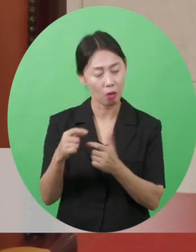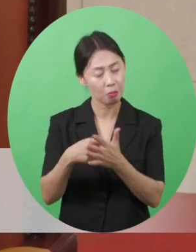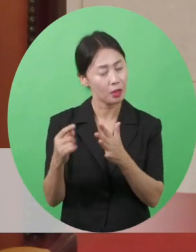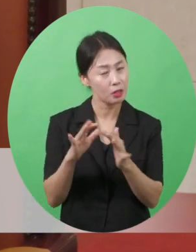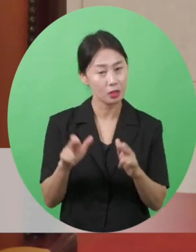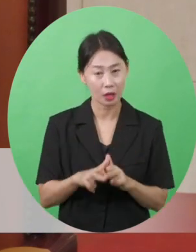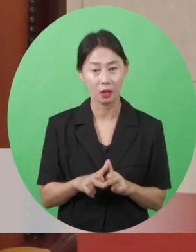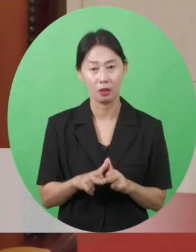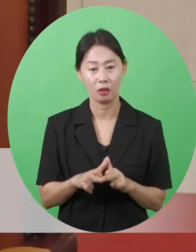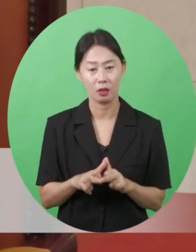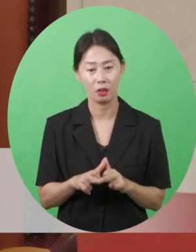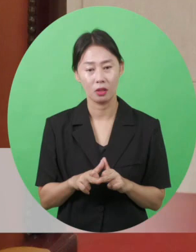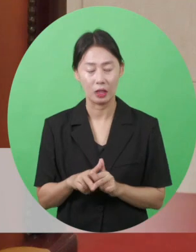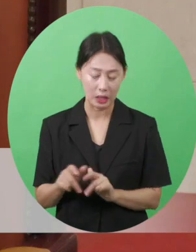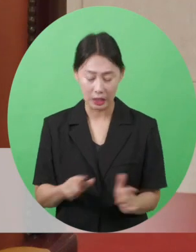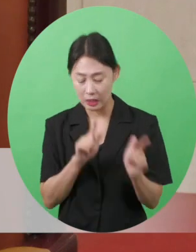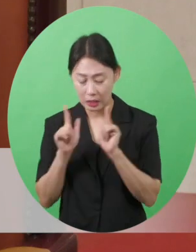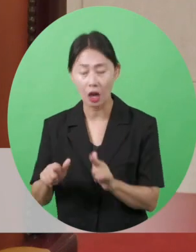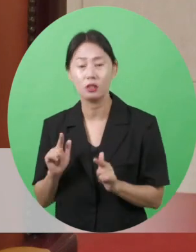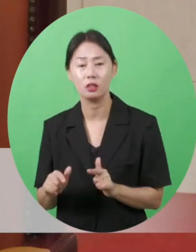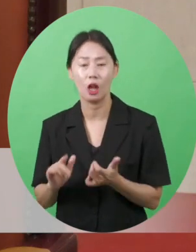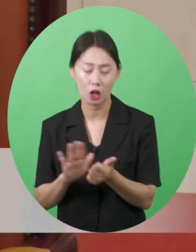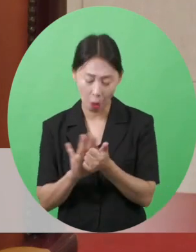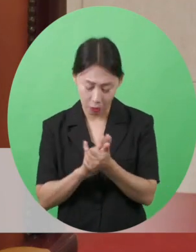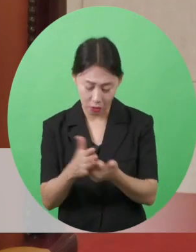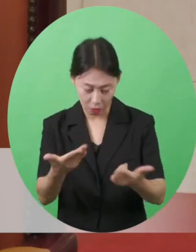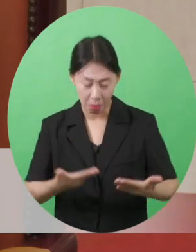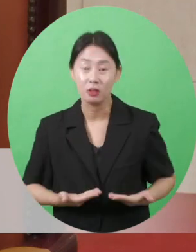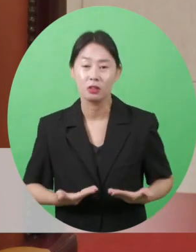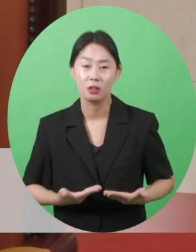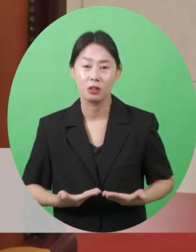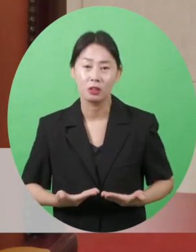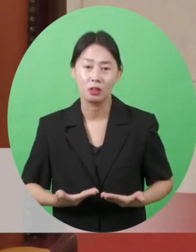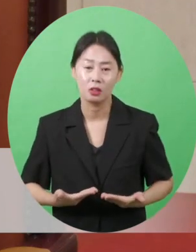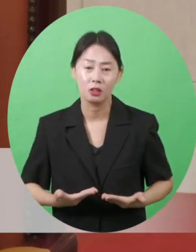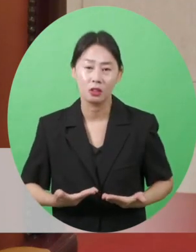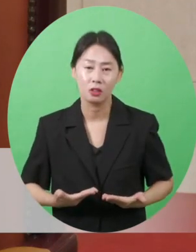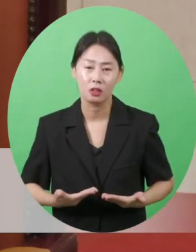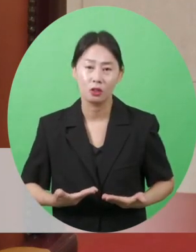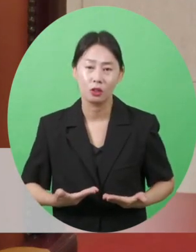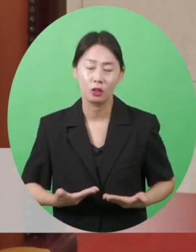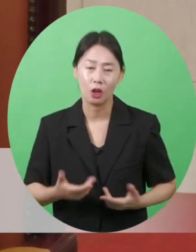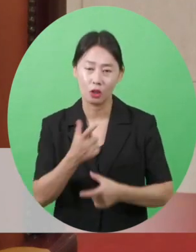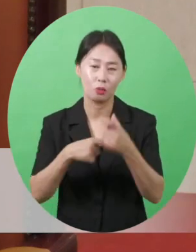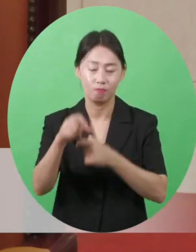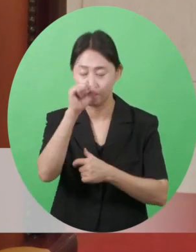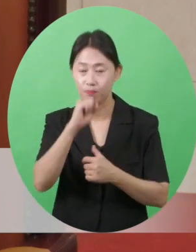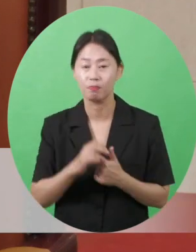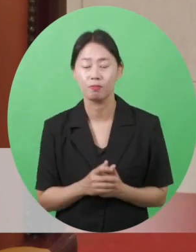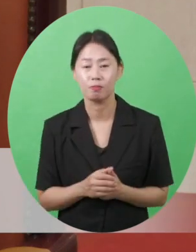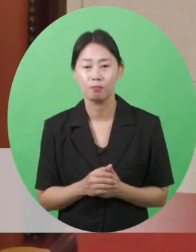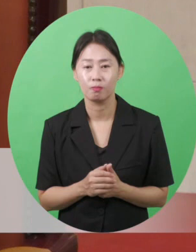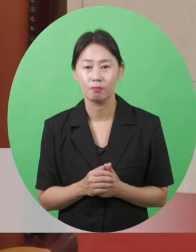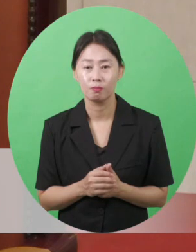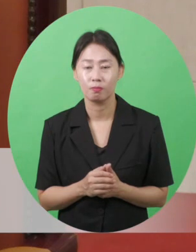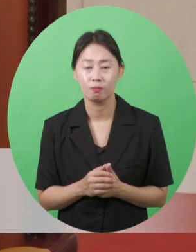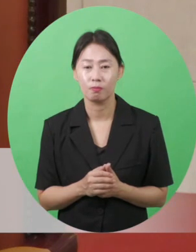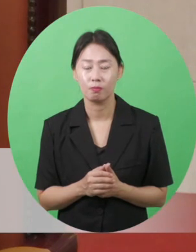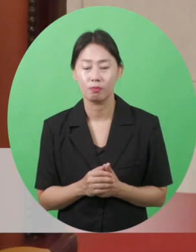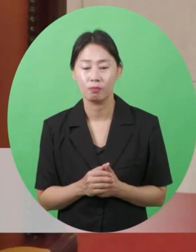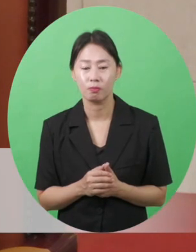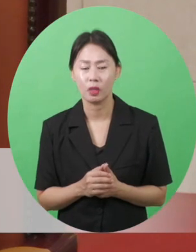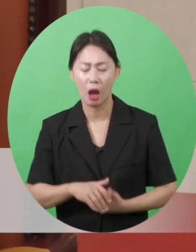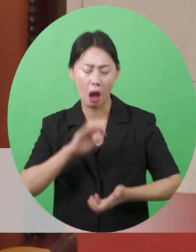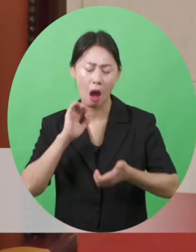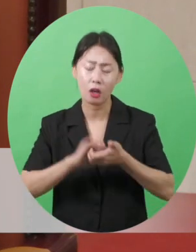피해 장애인들이 정착하는 데 또 서비스 받는 데 좀 더 원활하게 진행할 지원이 되고 있다라는 말씀을 드리고 싶습니다.